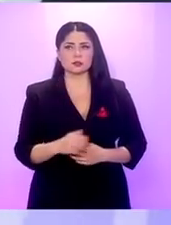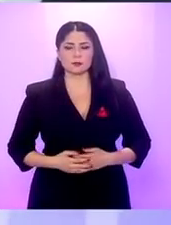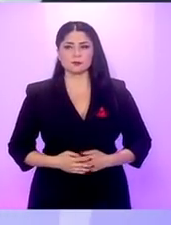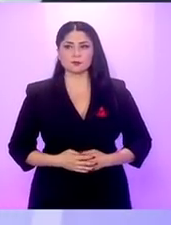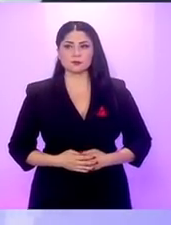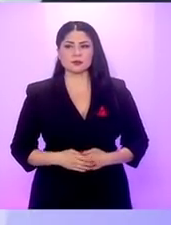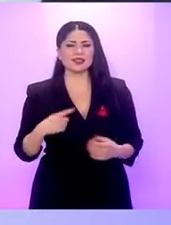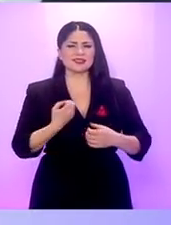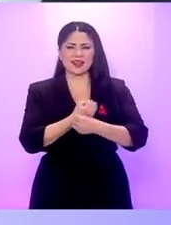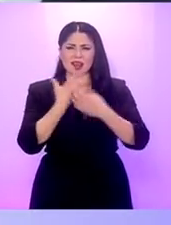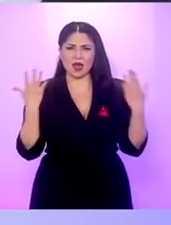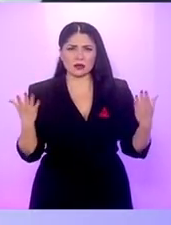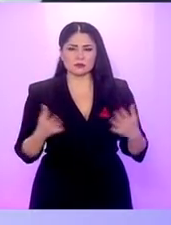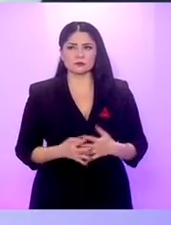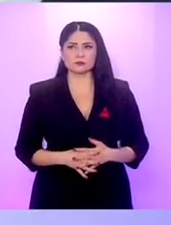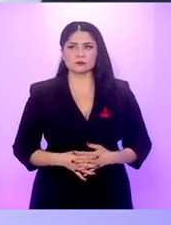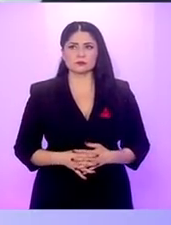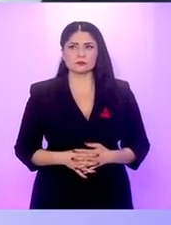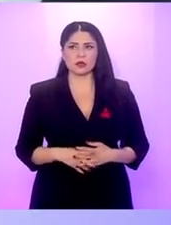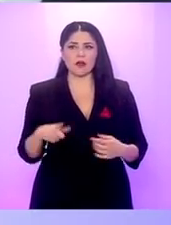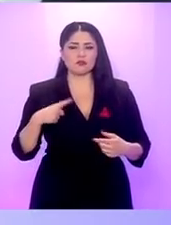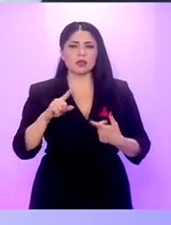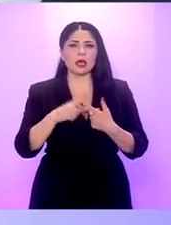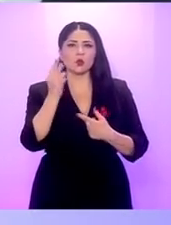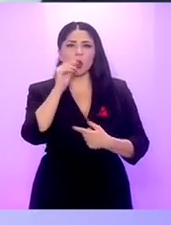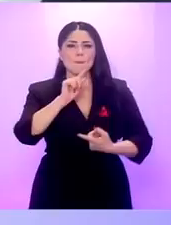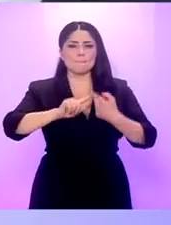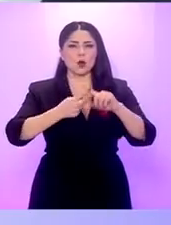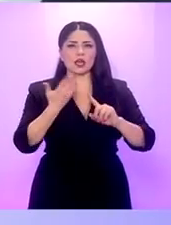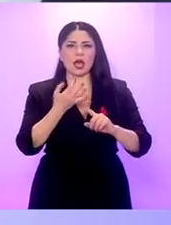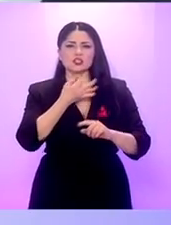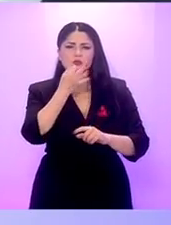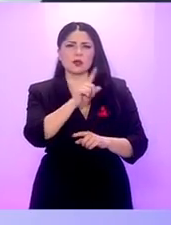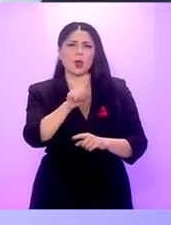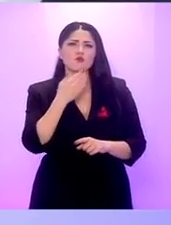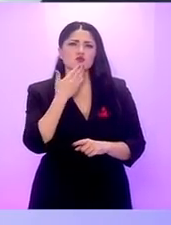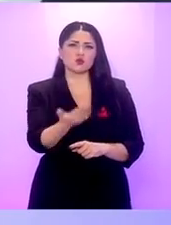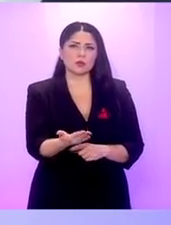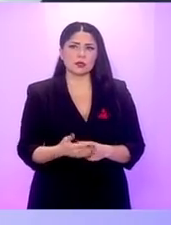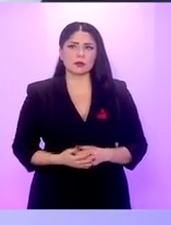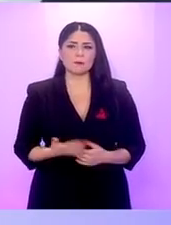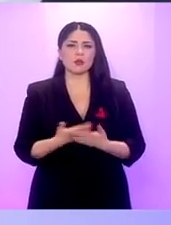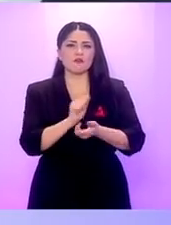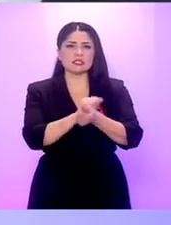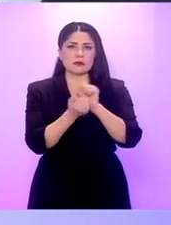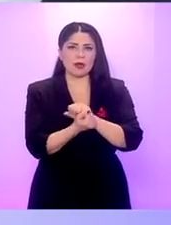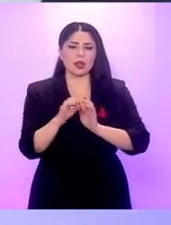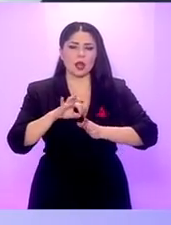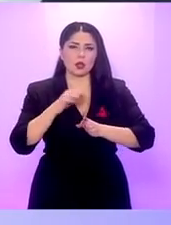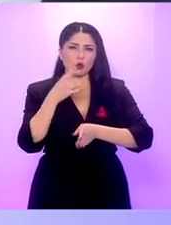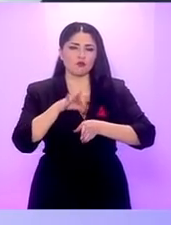Bun, este clar că am avut de-a face cu un om politic care și-a exprimat frustrarea pentru faptul că a fost schimbat dintr-o